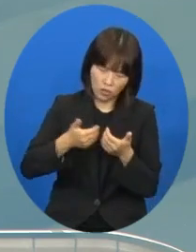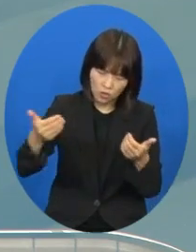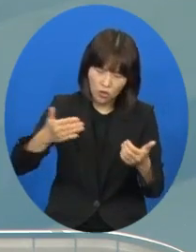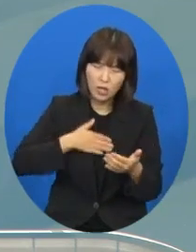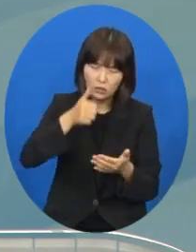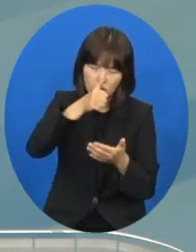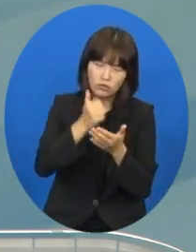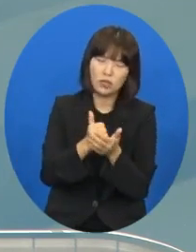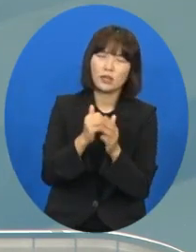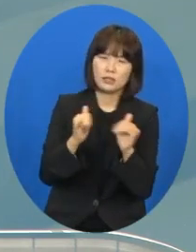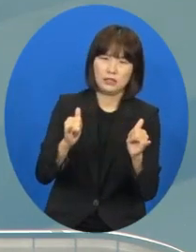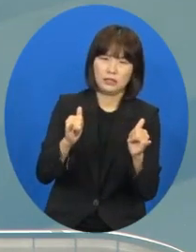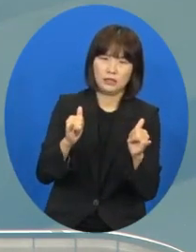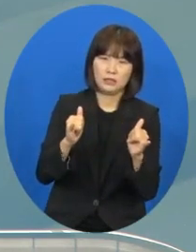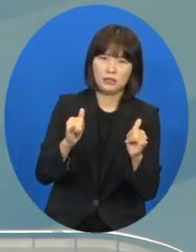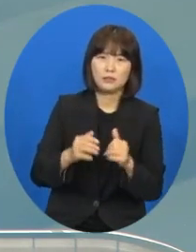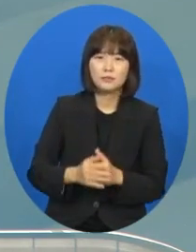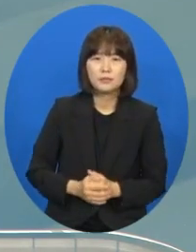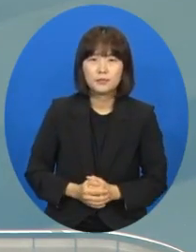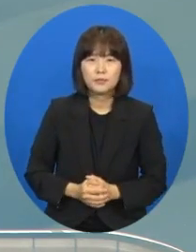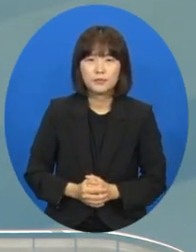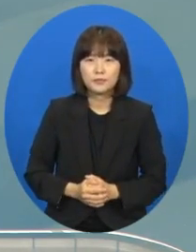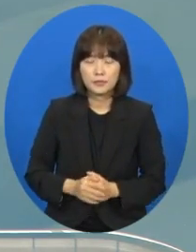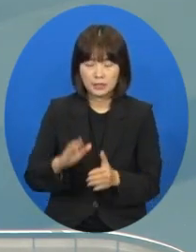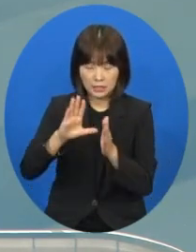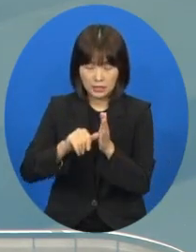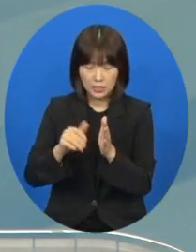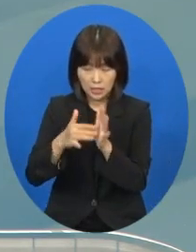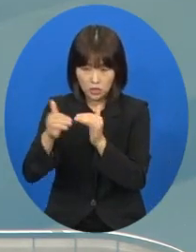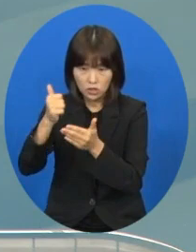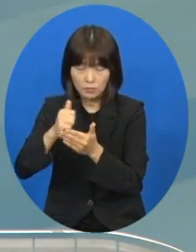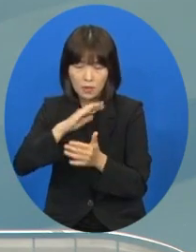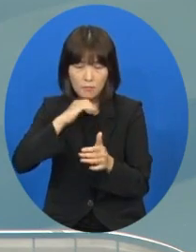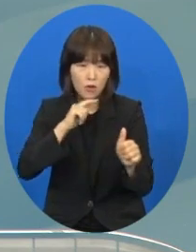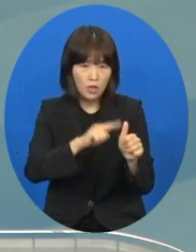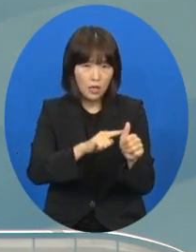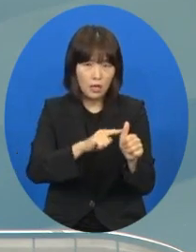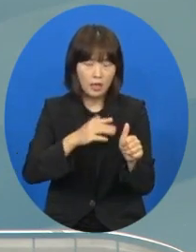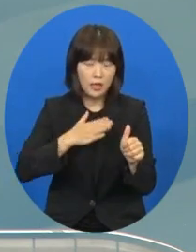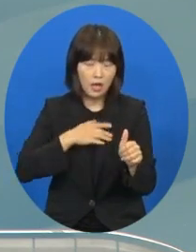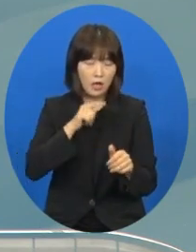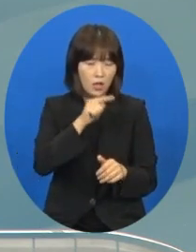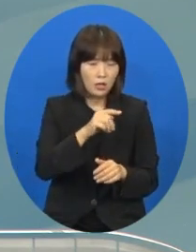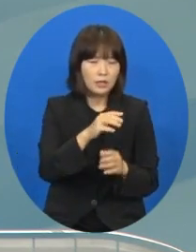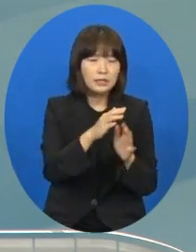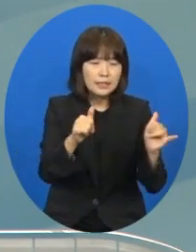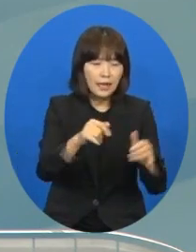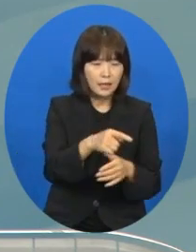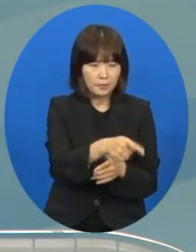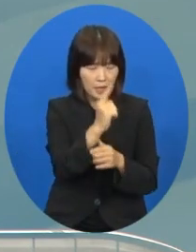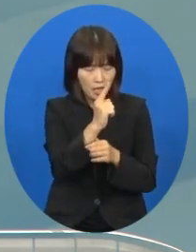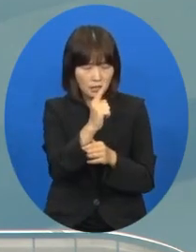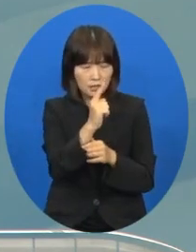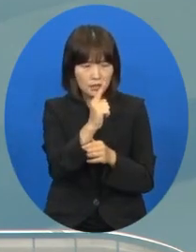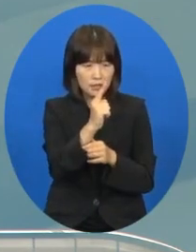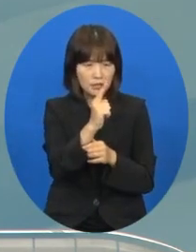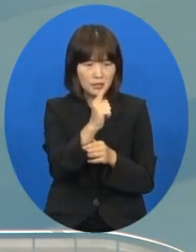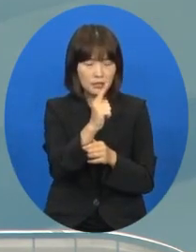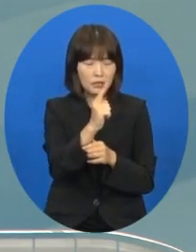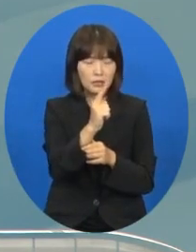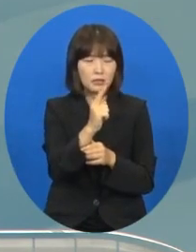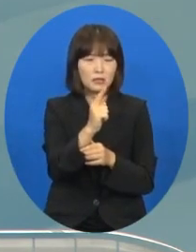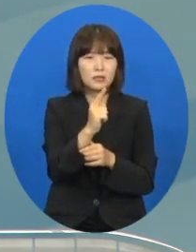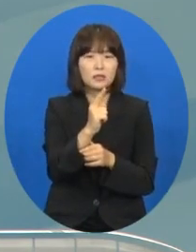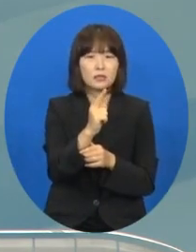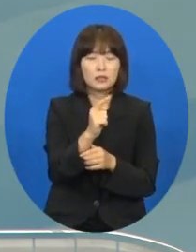죄인이로소이다. 그때 예수님께서 베드로에게 내가 너를 사람 낚는 어부가 되게 할 거야. 예수님이 하시겠다는